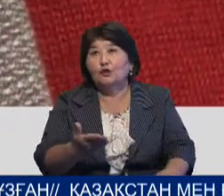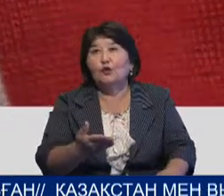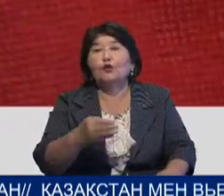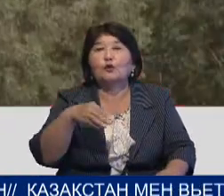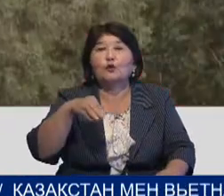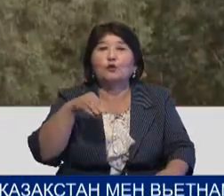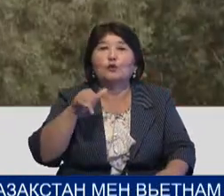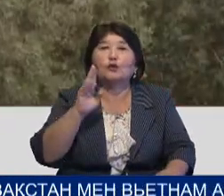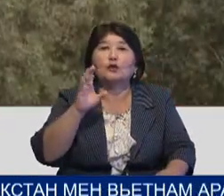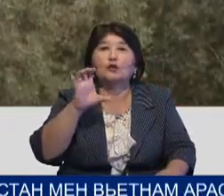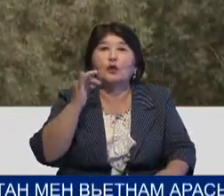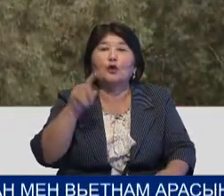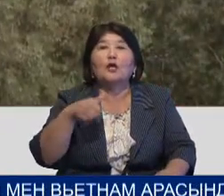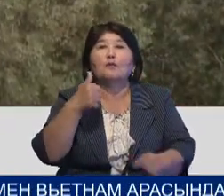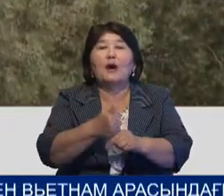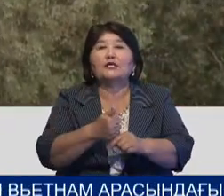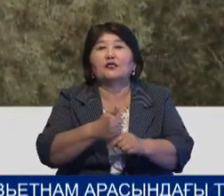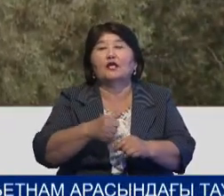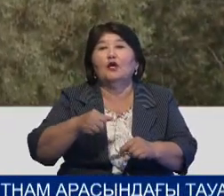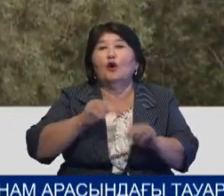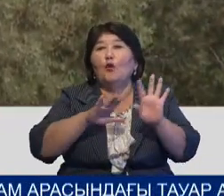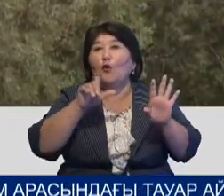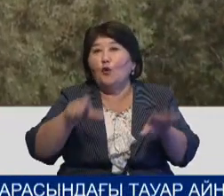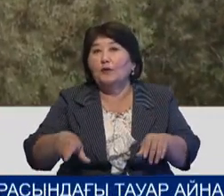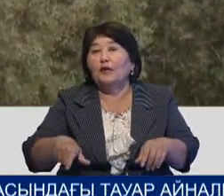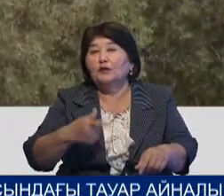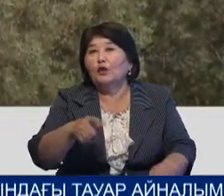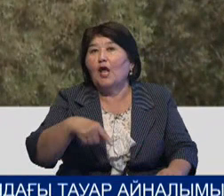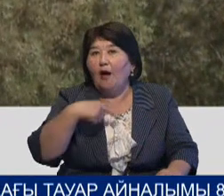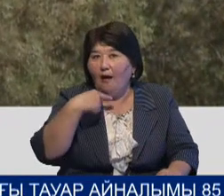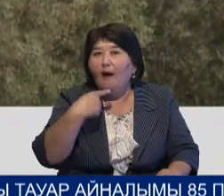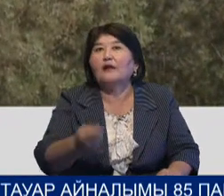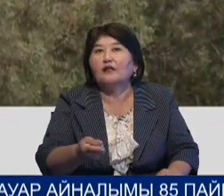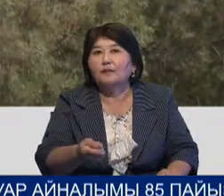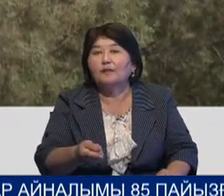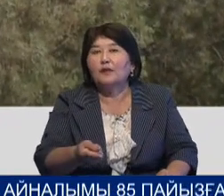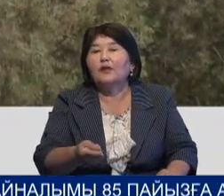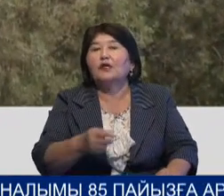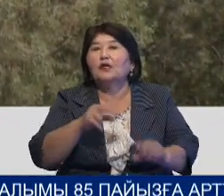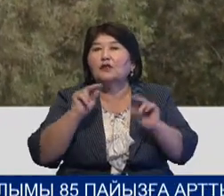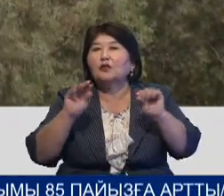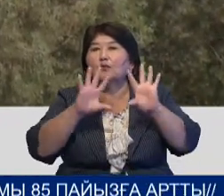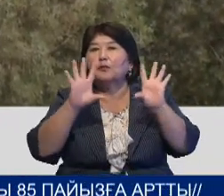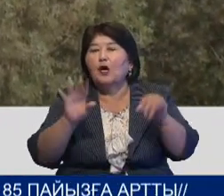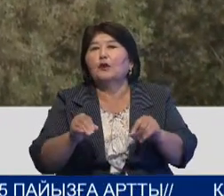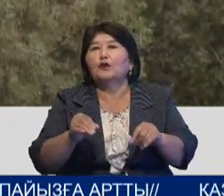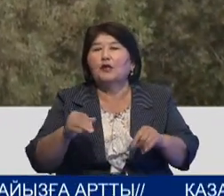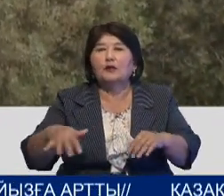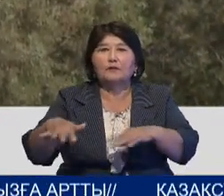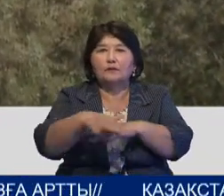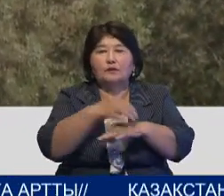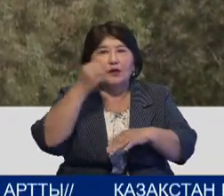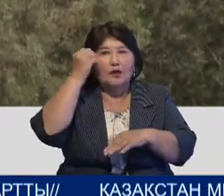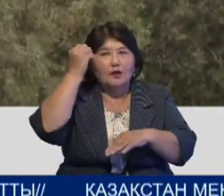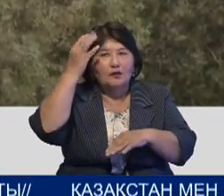Түрксойдың жаңағы басшысының орынбасары енді сол айтып, шын мәніндегі бүкіл интеллигенция, сол